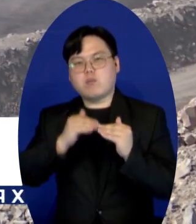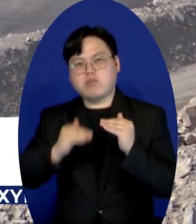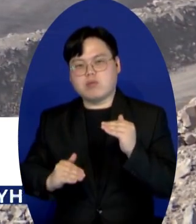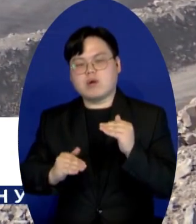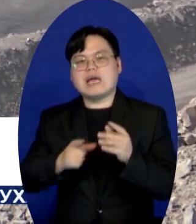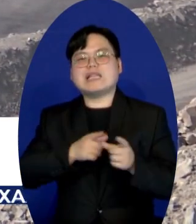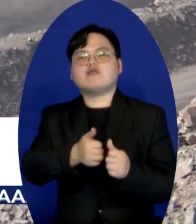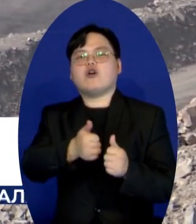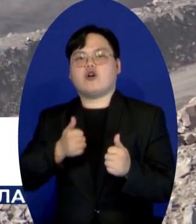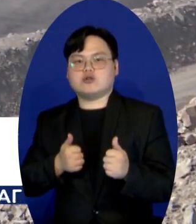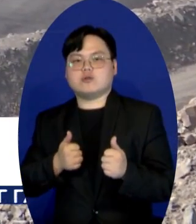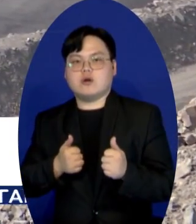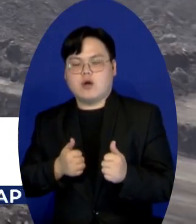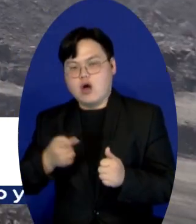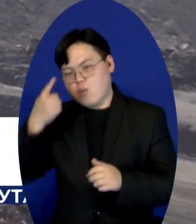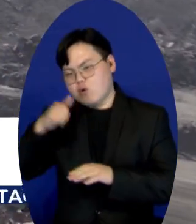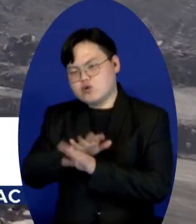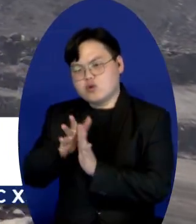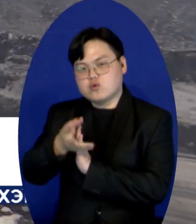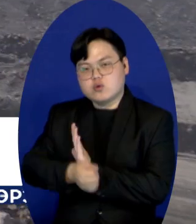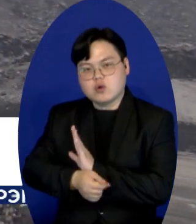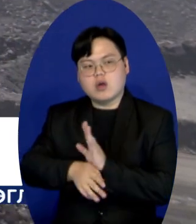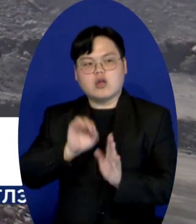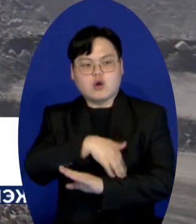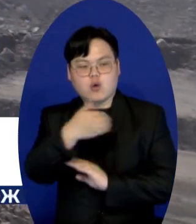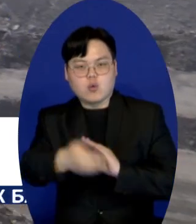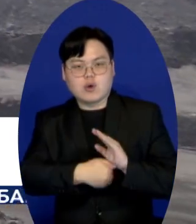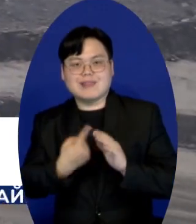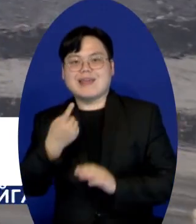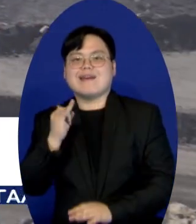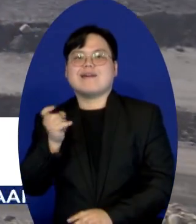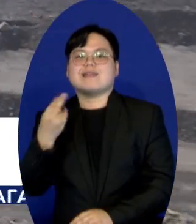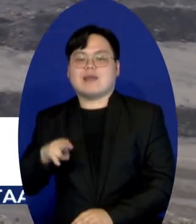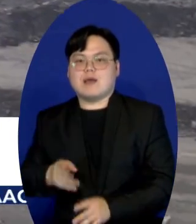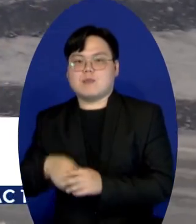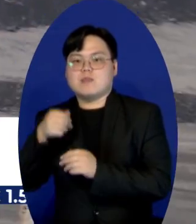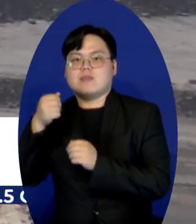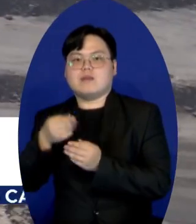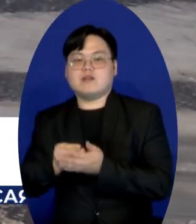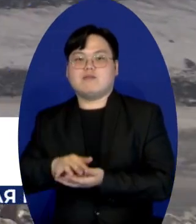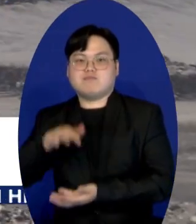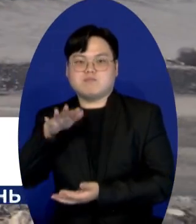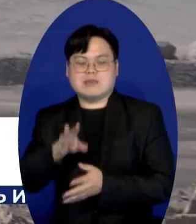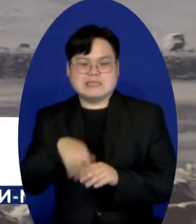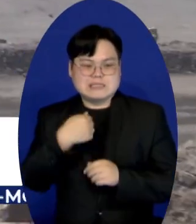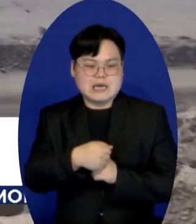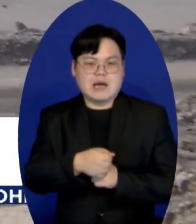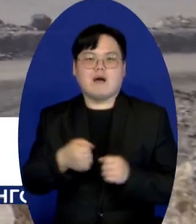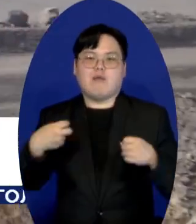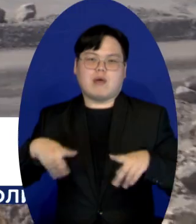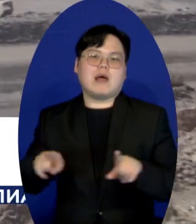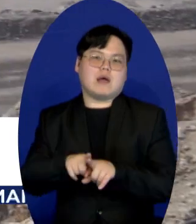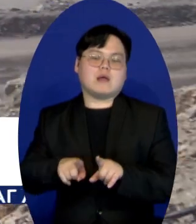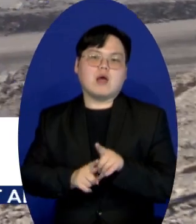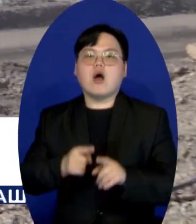Харин улсын төсвийн орлогын хувьд уулуурхаан орлогын өсөлтөөр 1.8% өсч, эсвэргээрээ төсвийн зарлага мөн тэр хэрээр нэмэгджээ.